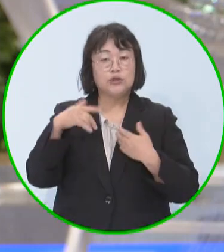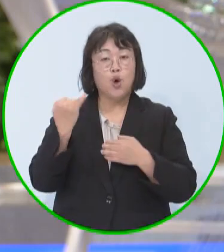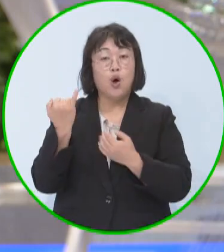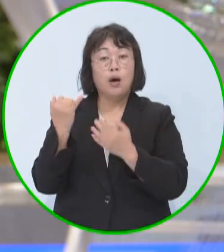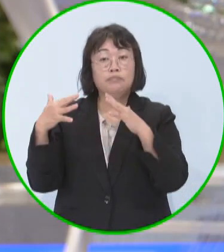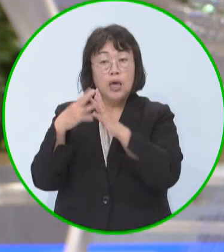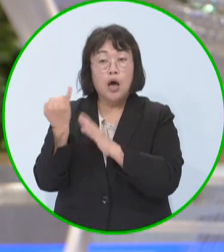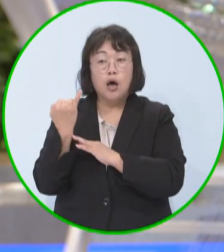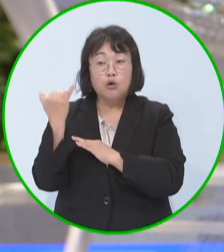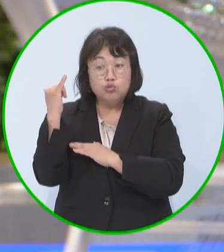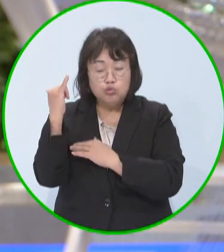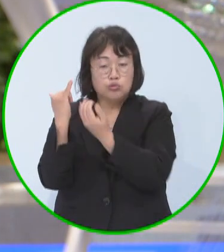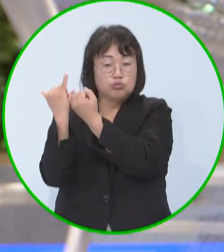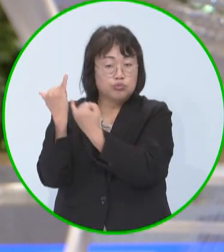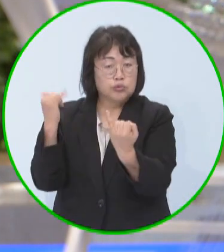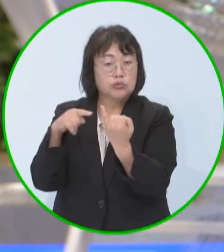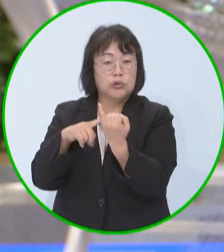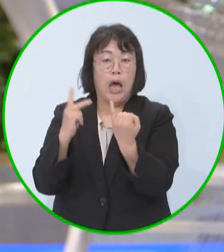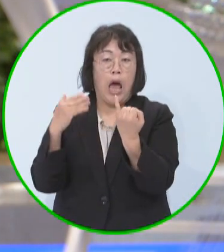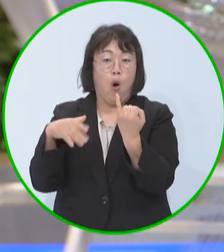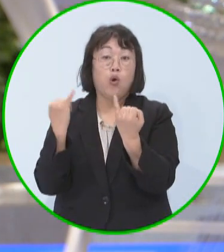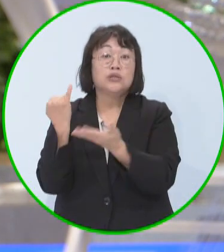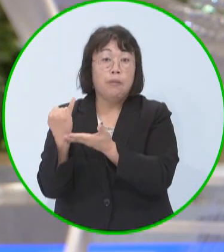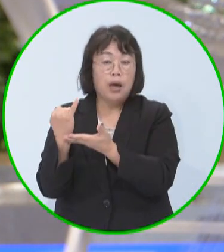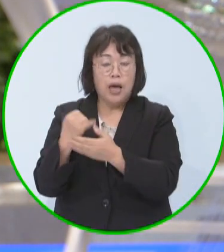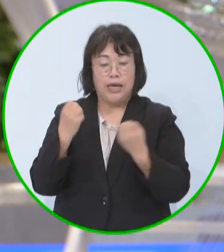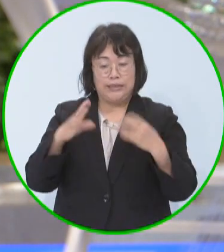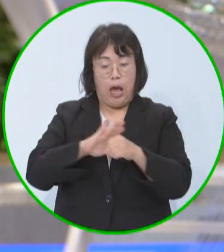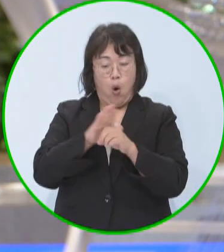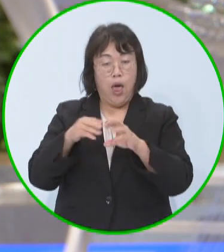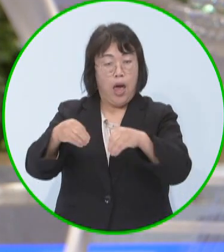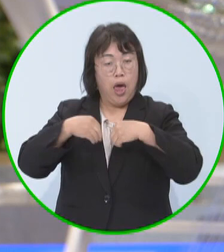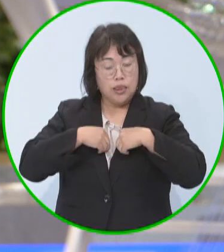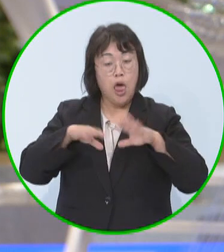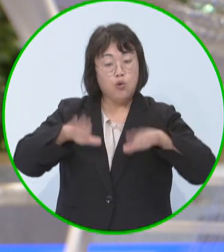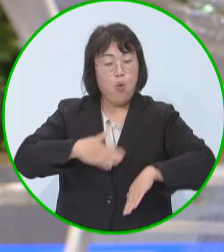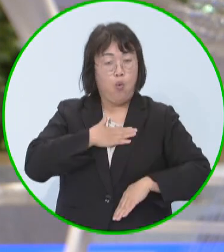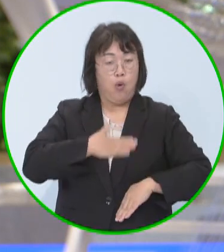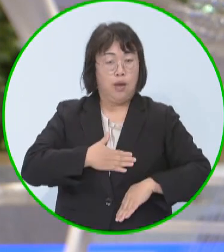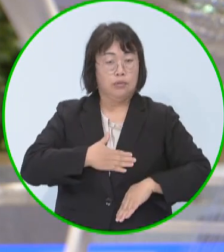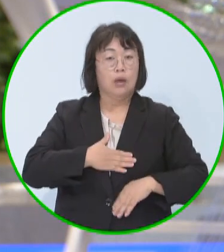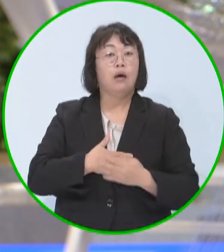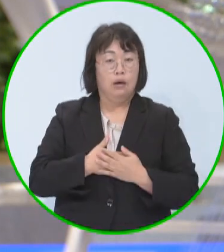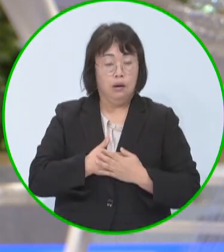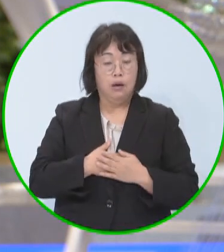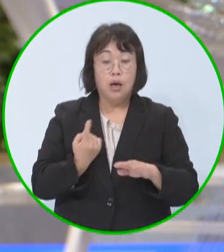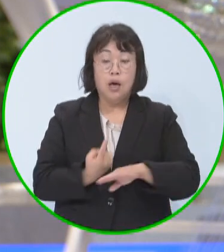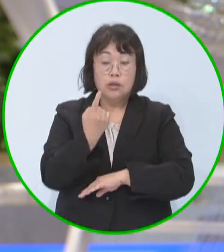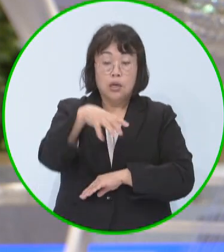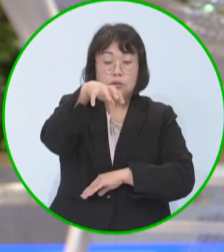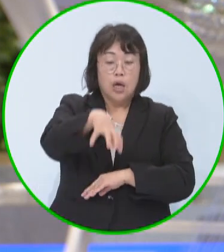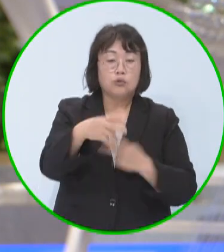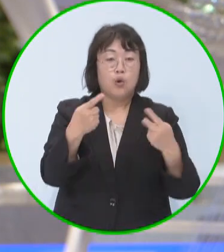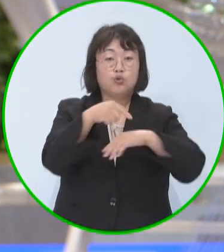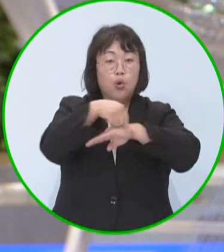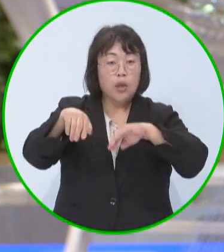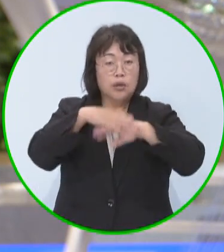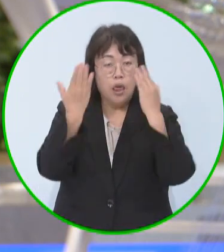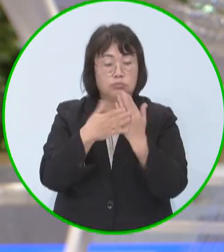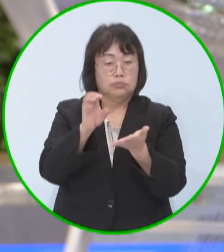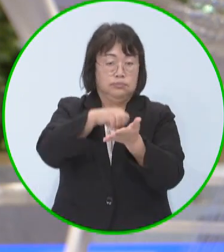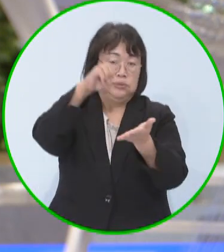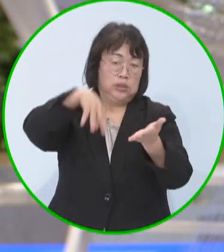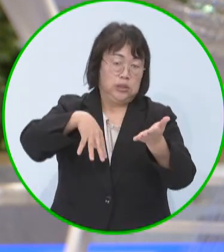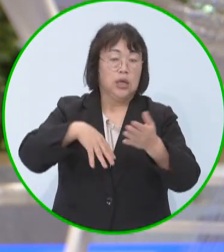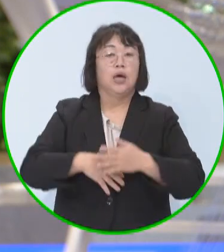秋篠宮ご夫妻の次女佳子さまが新型コロナに感染していたことが今日判明し訪問先の行事をキャンセルされまし